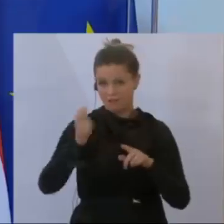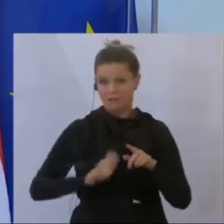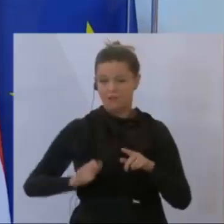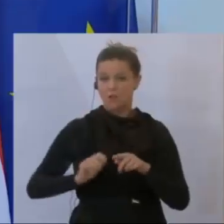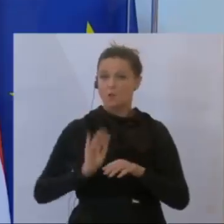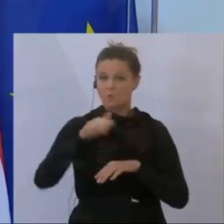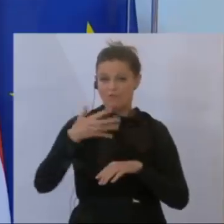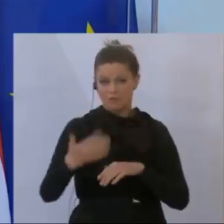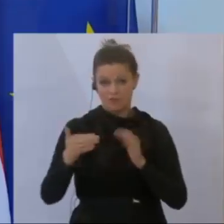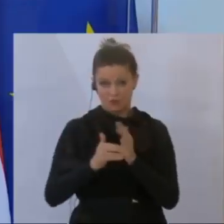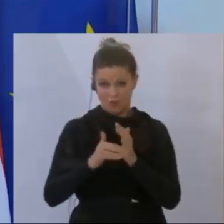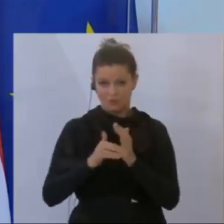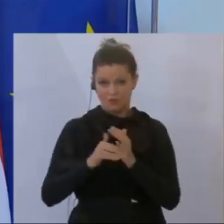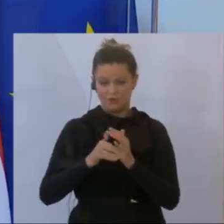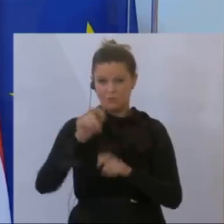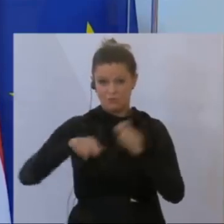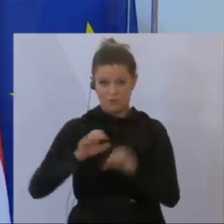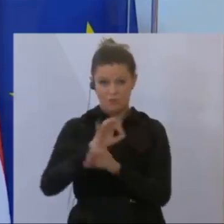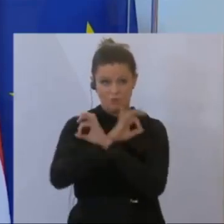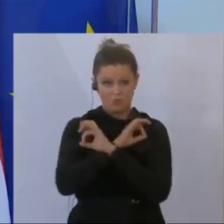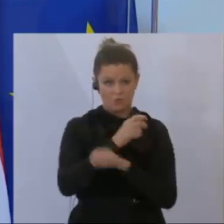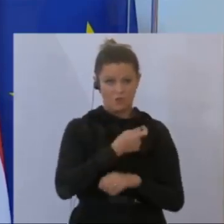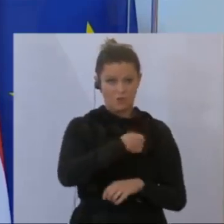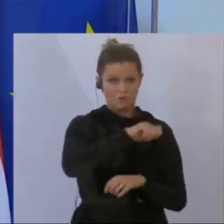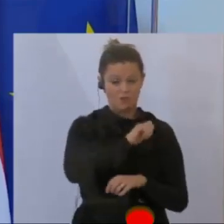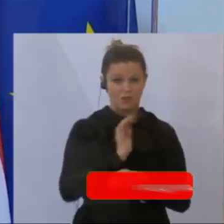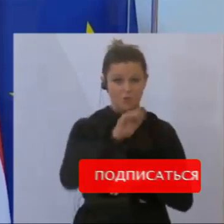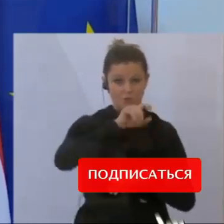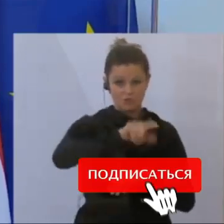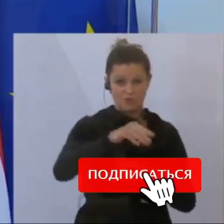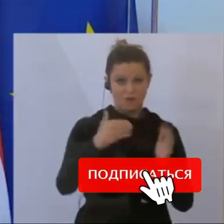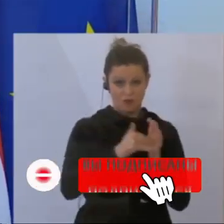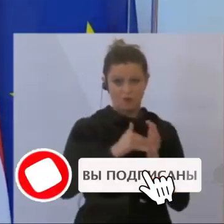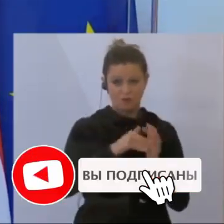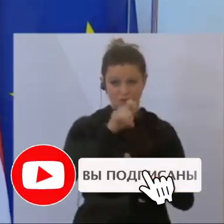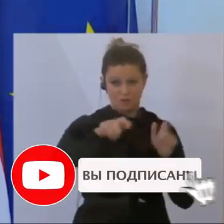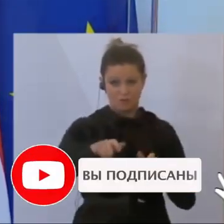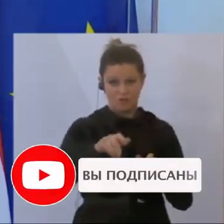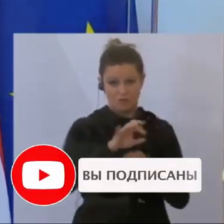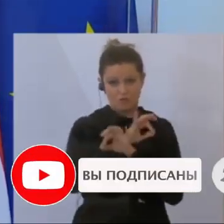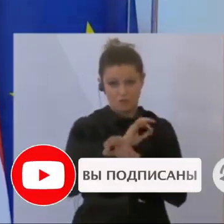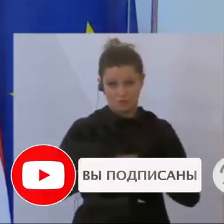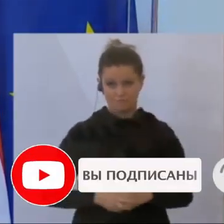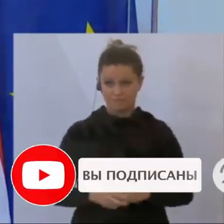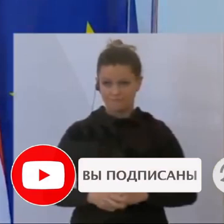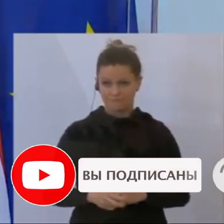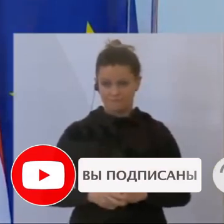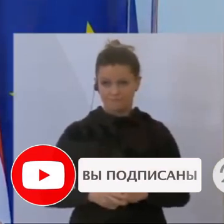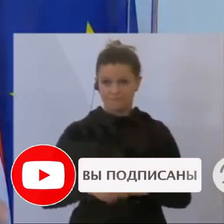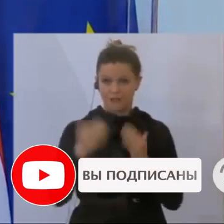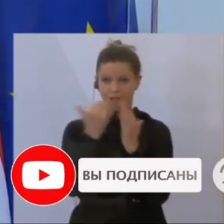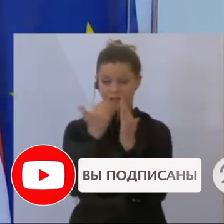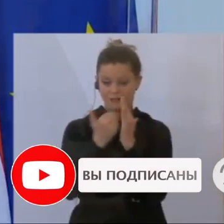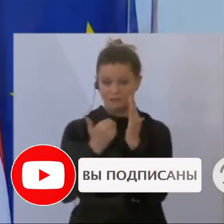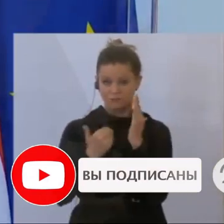В ближайшее время мы уже сможем подать документы на рабочие визы в Польшу, Норвегию, Германию и Швецию, которая вообще не